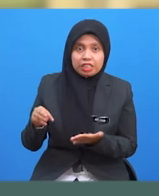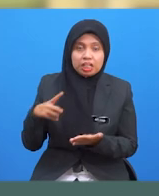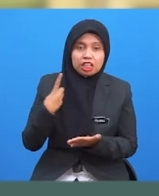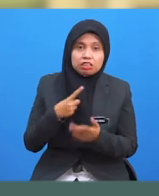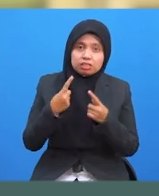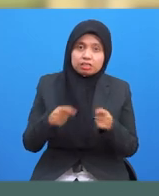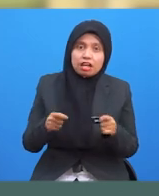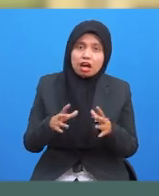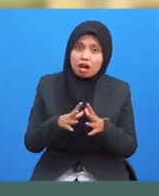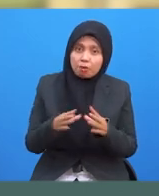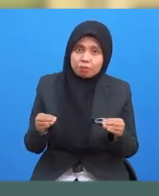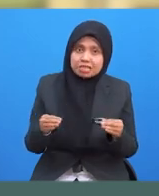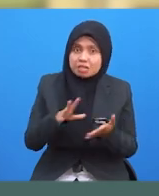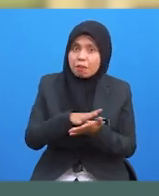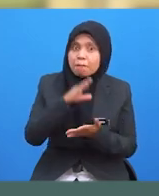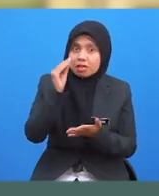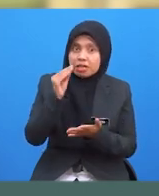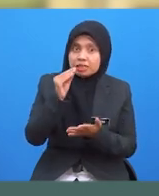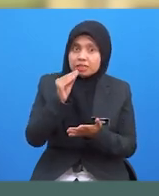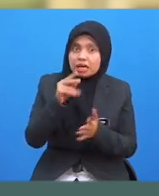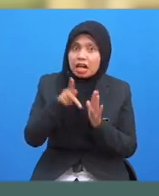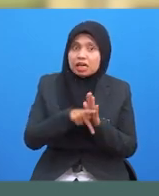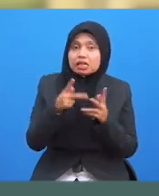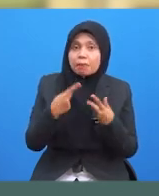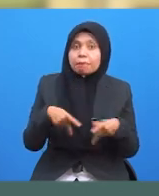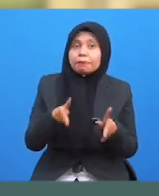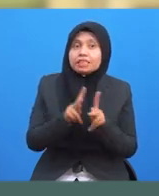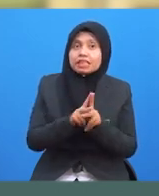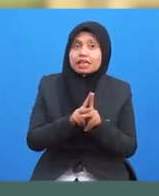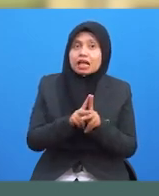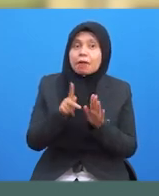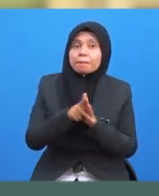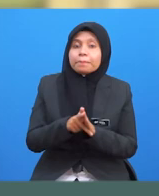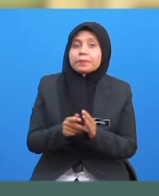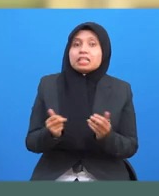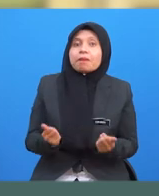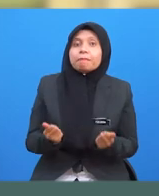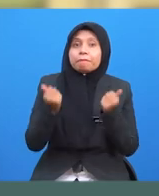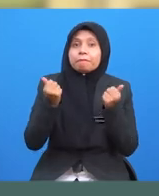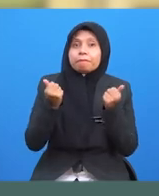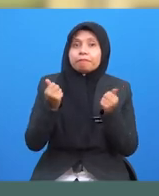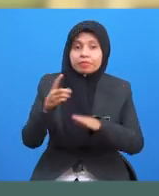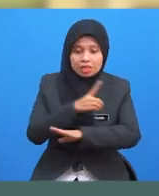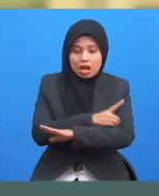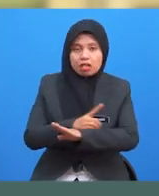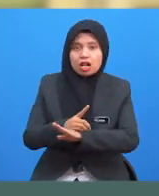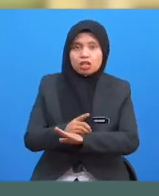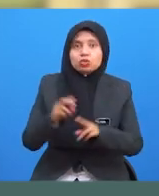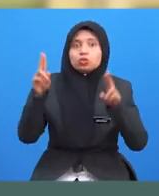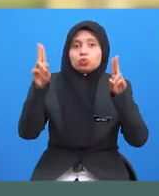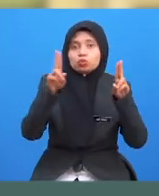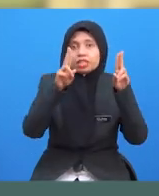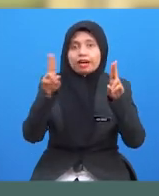Murid-murid, kita telah selesai mempelajari kepentingan pengangkutan darat,